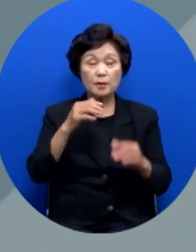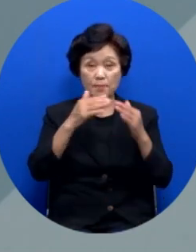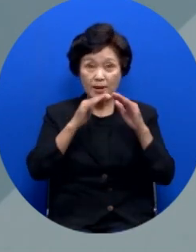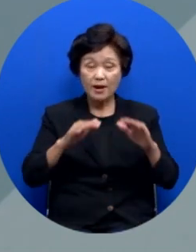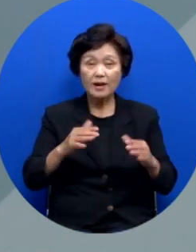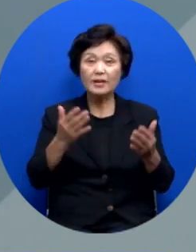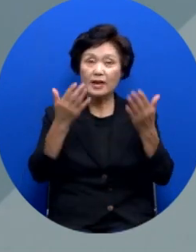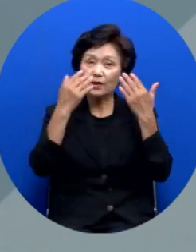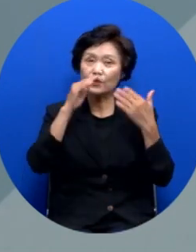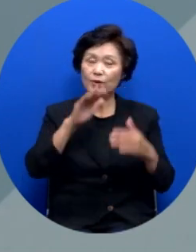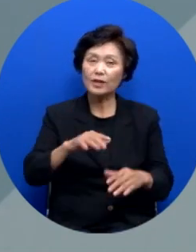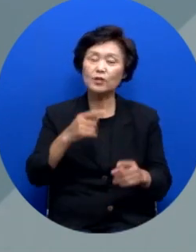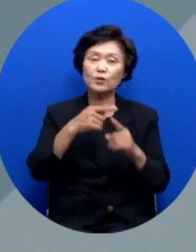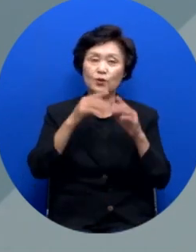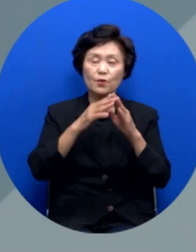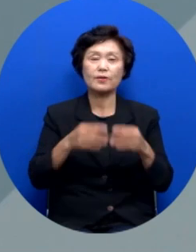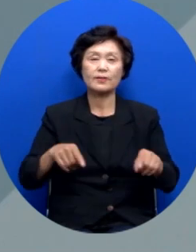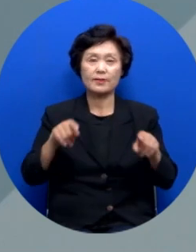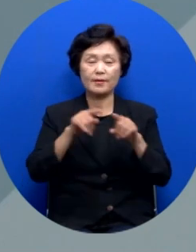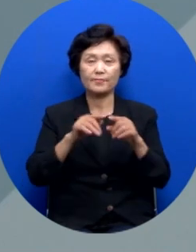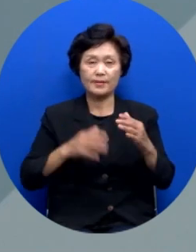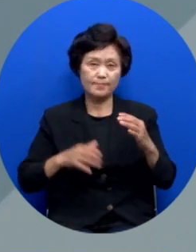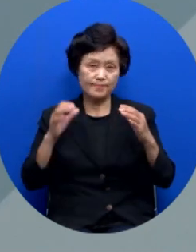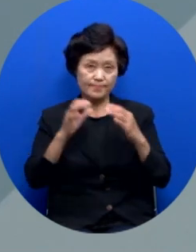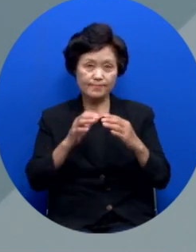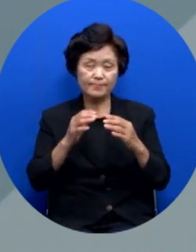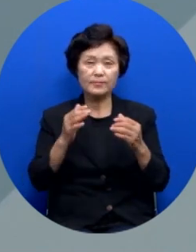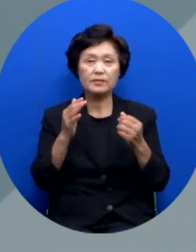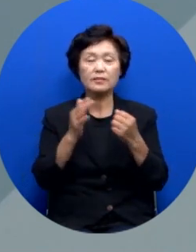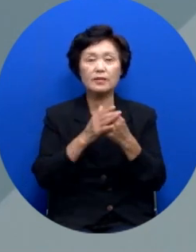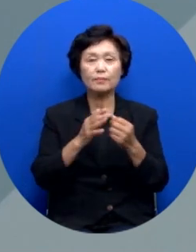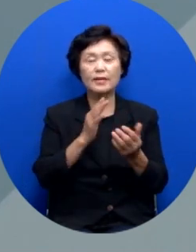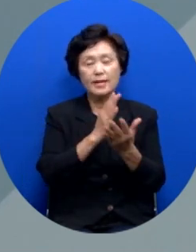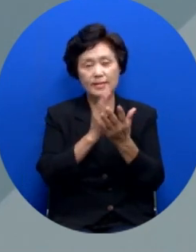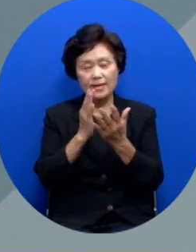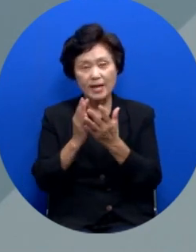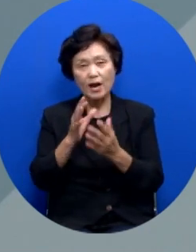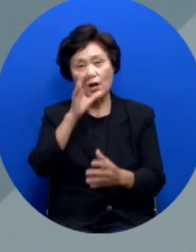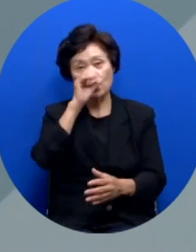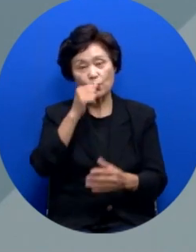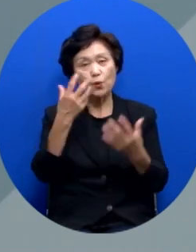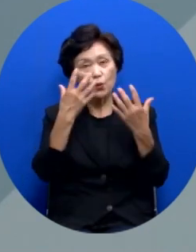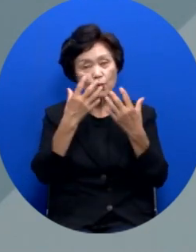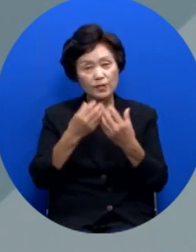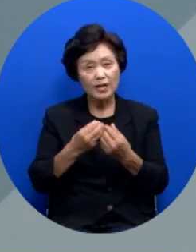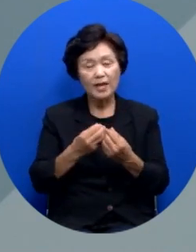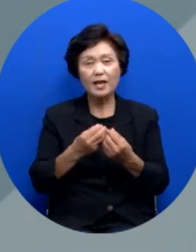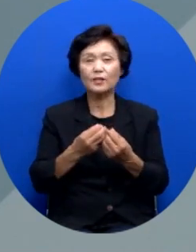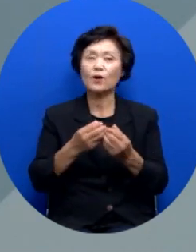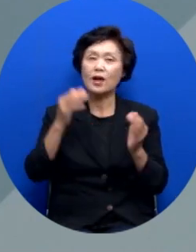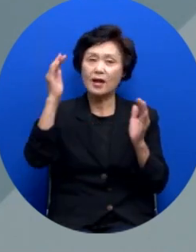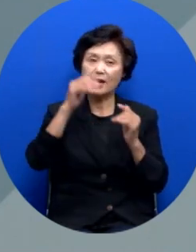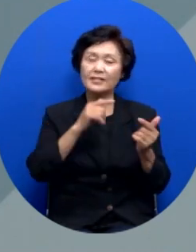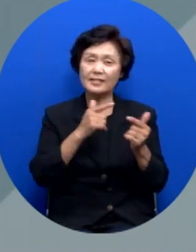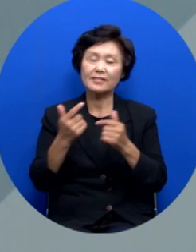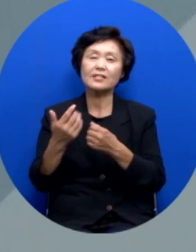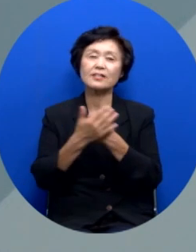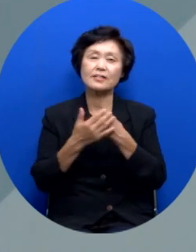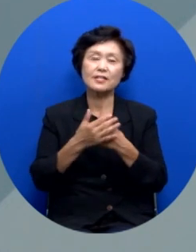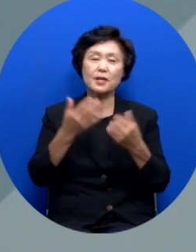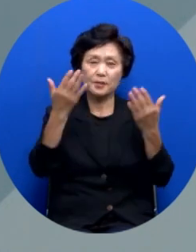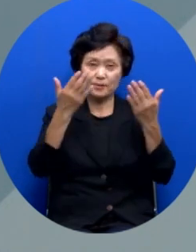하나지만 교회와 함께 협력하기 때문에 다양한 좋은 사례들 그리고 함께하는 학생들이 은혜를